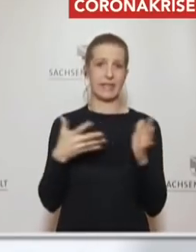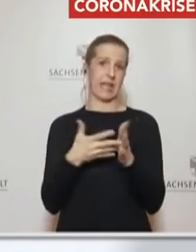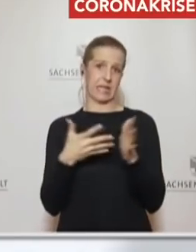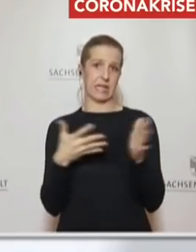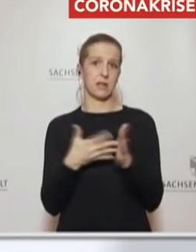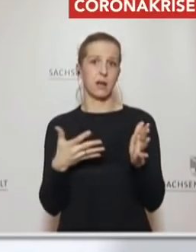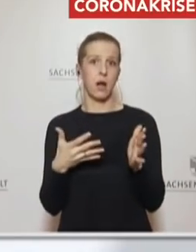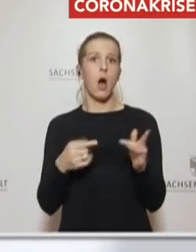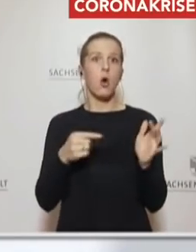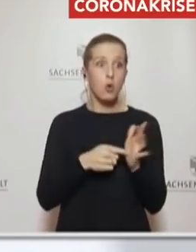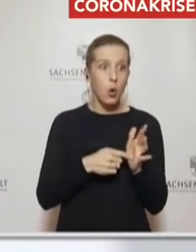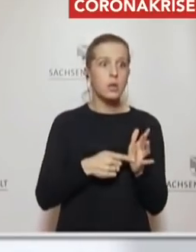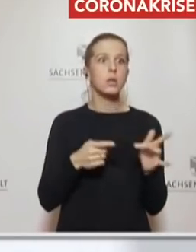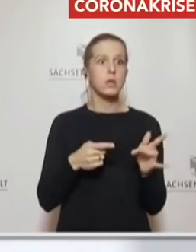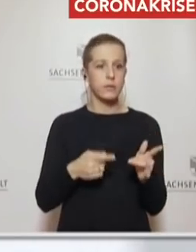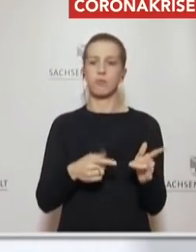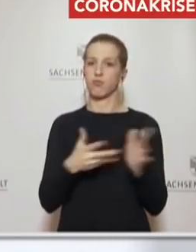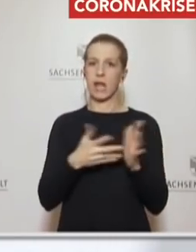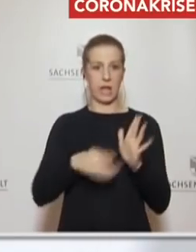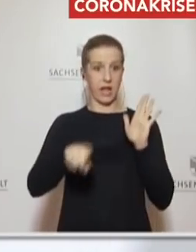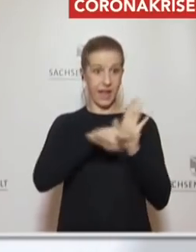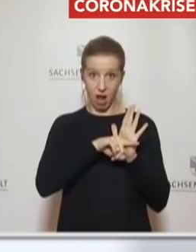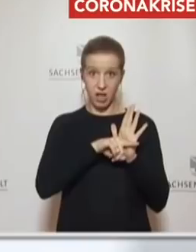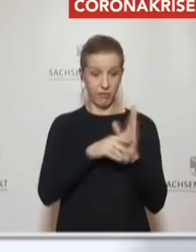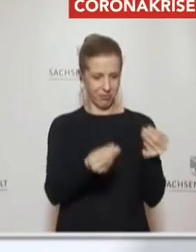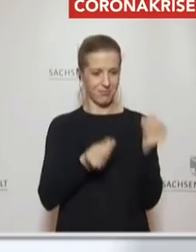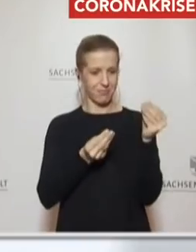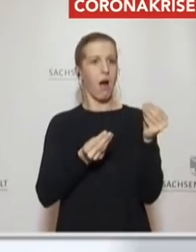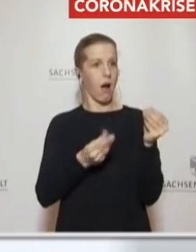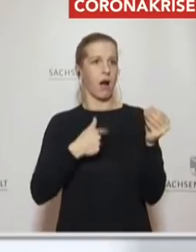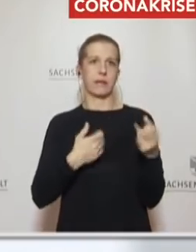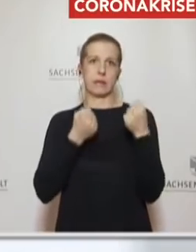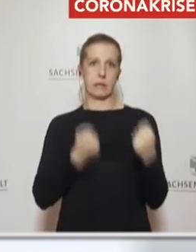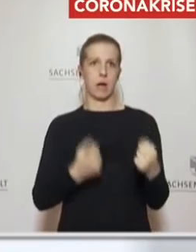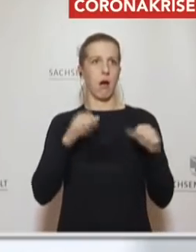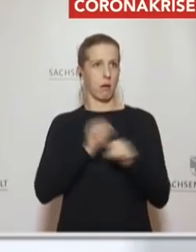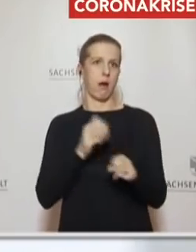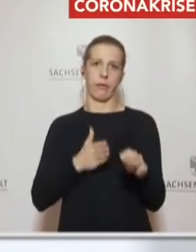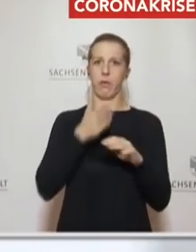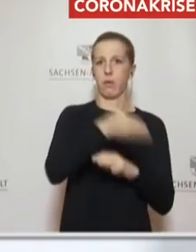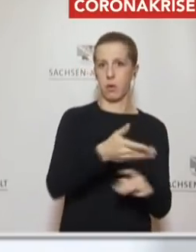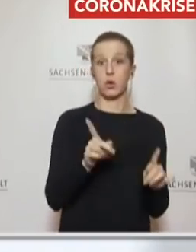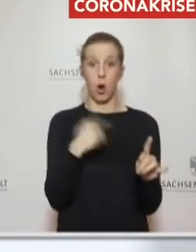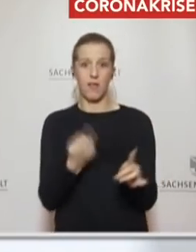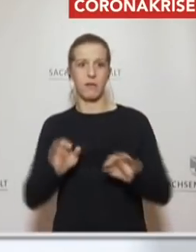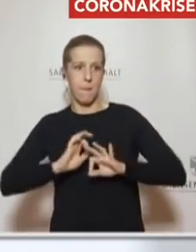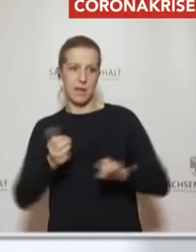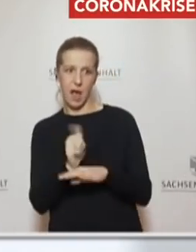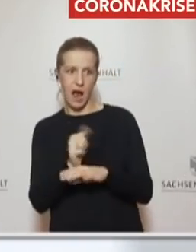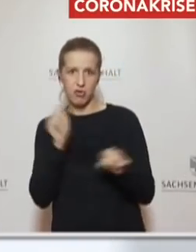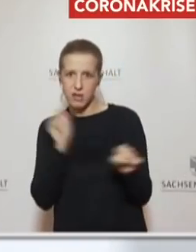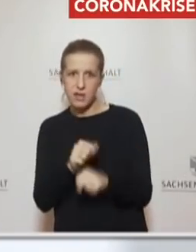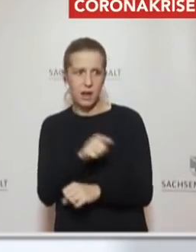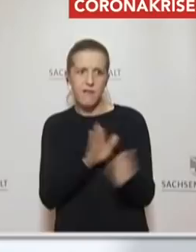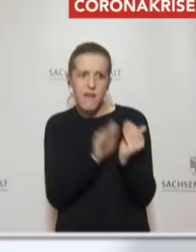den Zugang zu diesen Leistungen bekommt und auf der anderen Seite wir sicherer werden in der Einschätzung, wie viel ist im Dunkelfeld